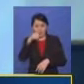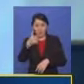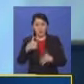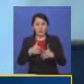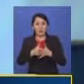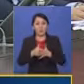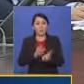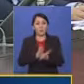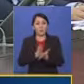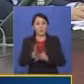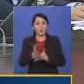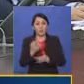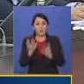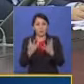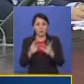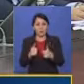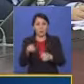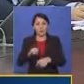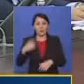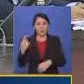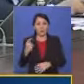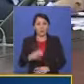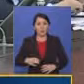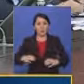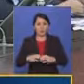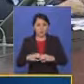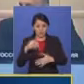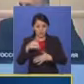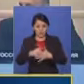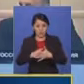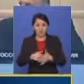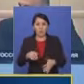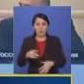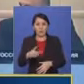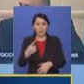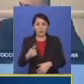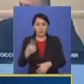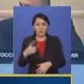дейінгі стратегиялық бағыттары қаралды. Еуразиялық экономикалық одақтың ішкі нарығында